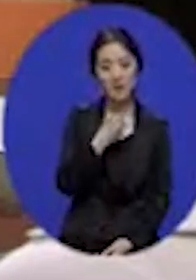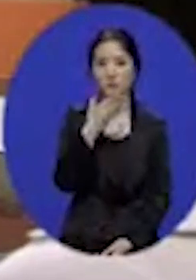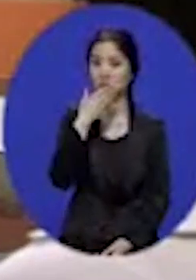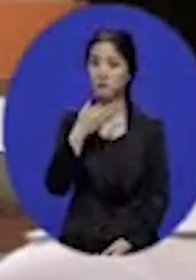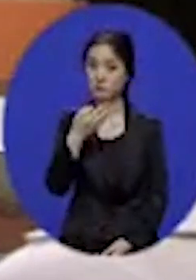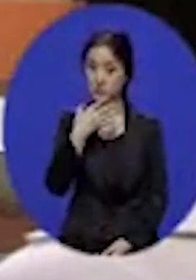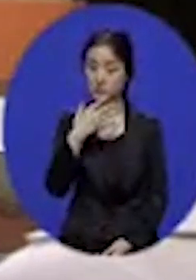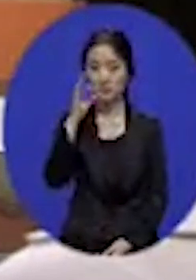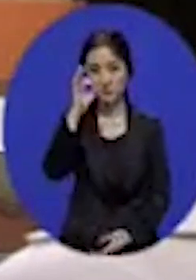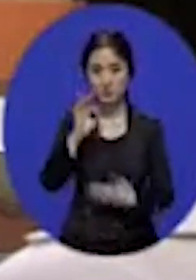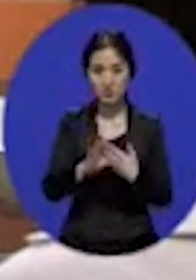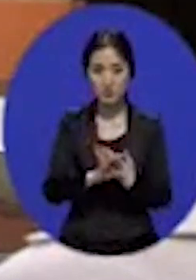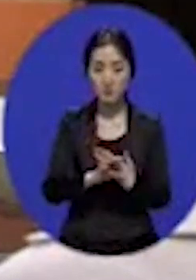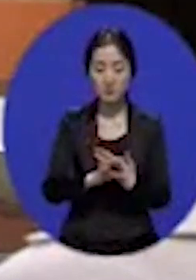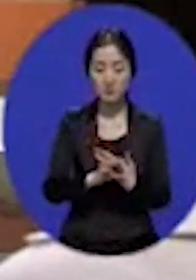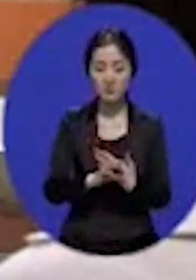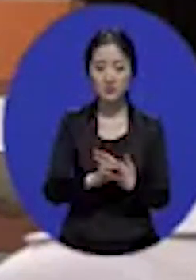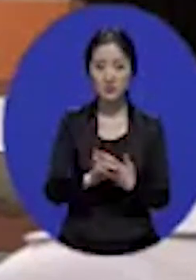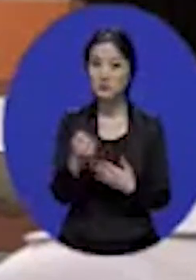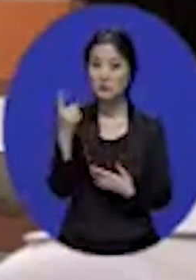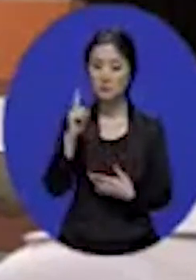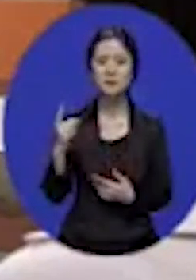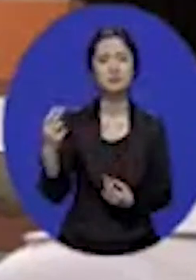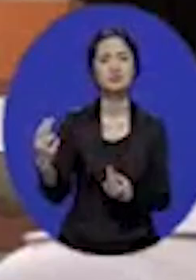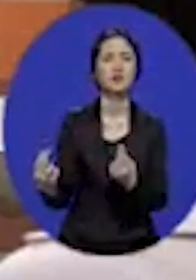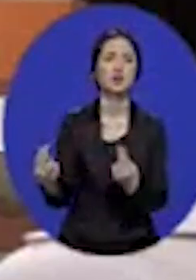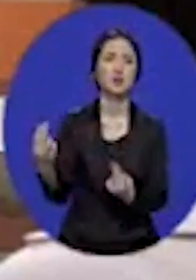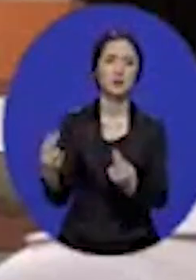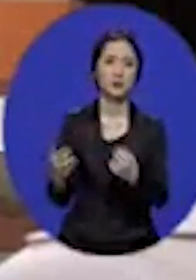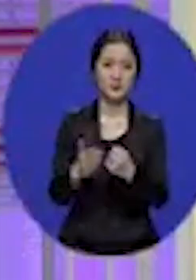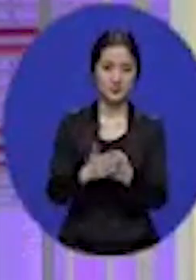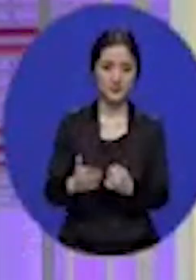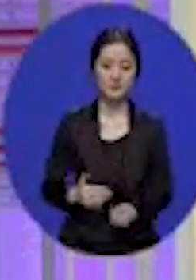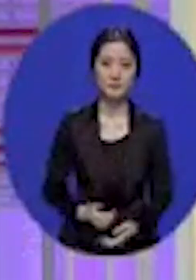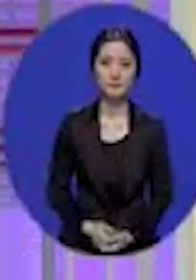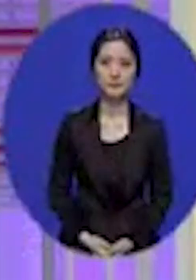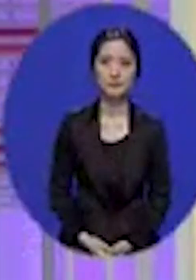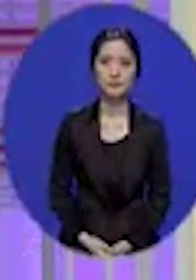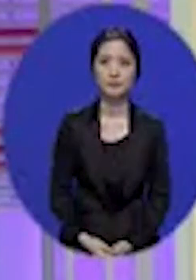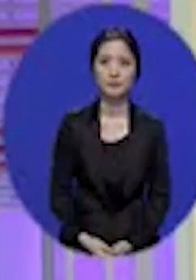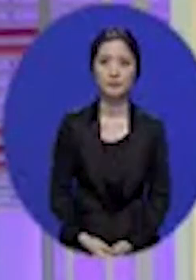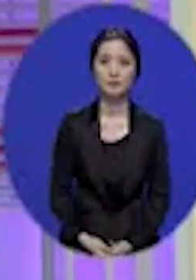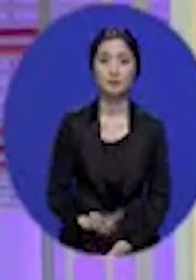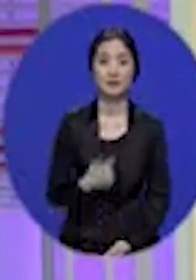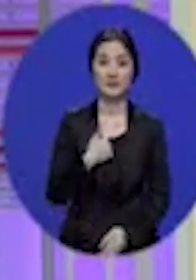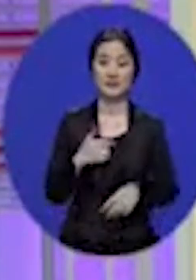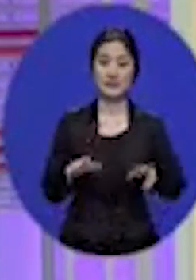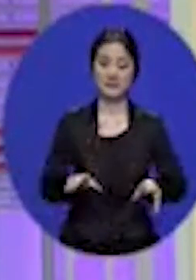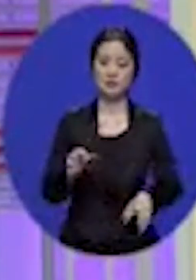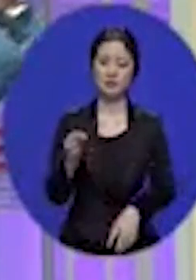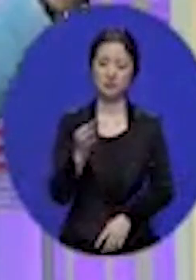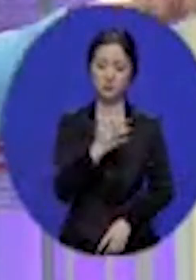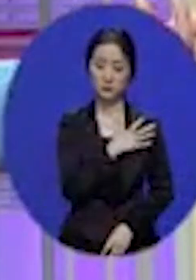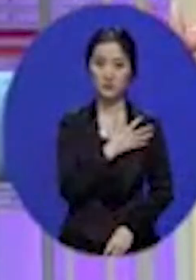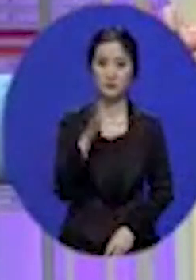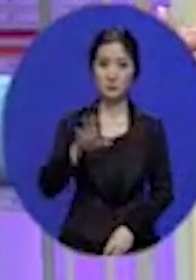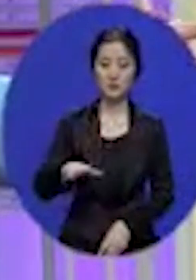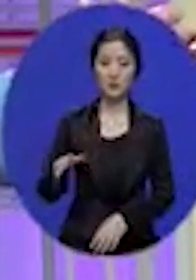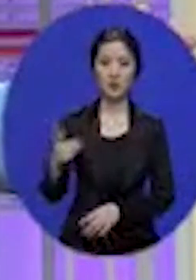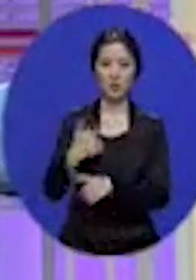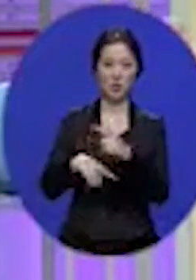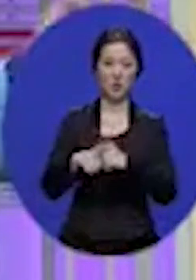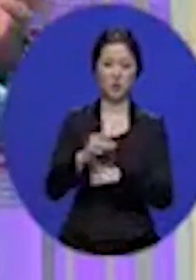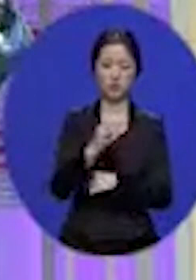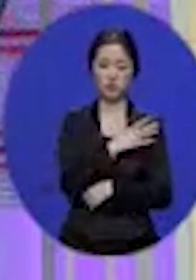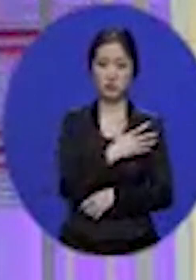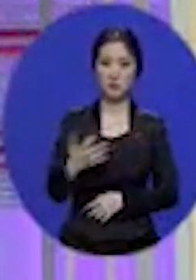것은 이것 때문에 이게 뭐냐? 비교하는 것 때문에. 그래서 내가 현재 아무리 부자이더라도 내 옆집에 부자가 새로